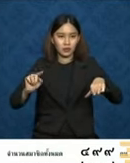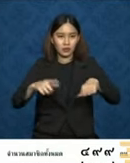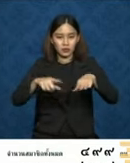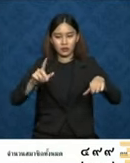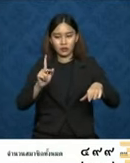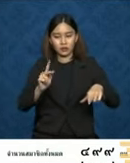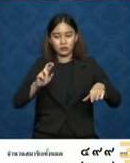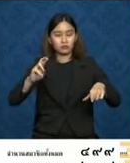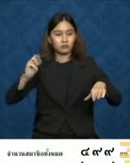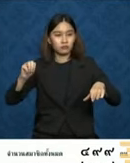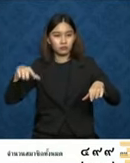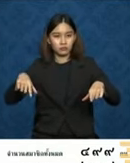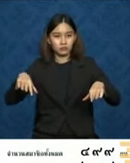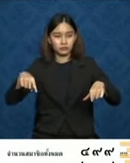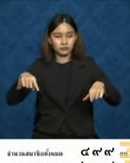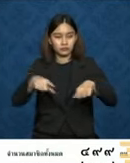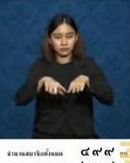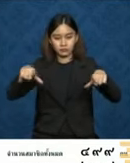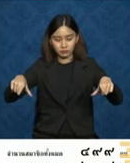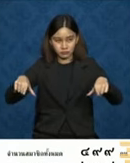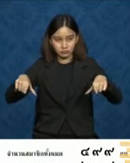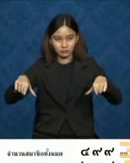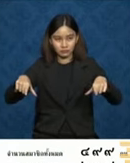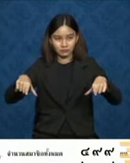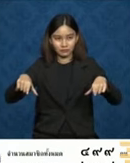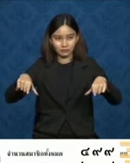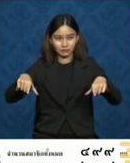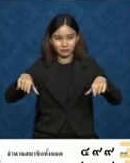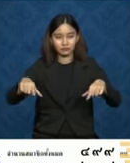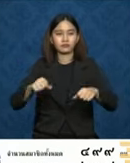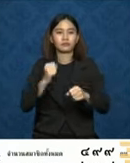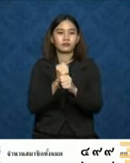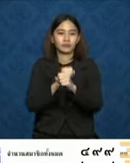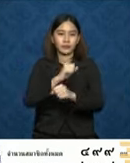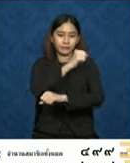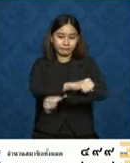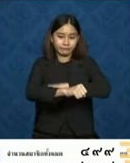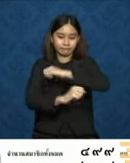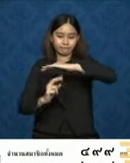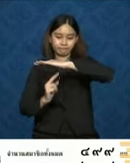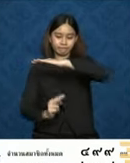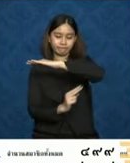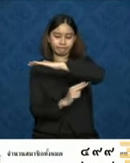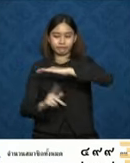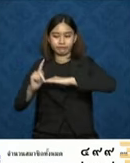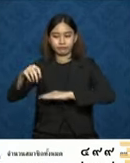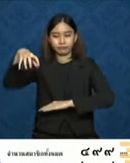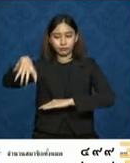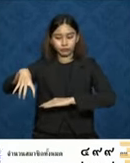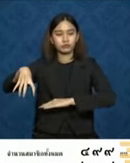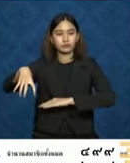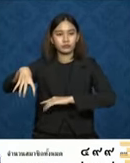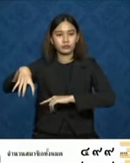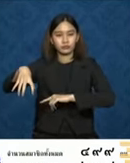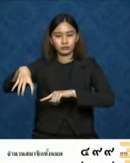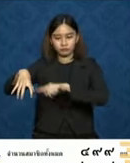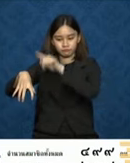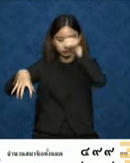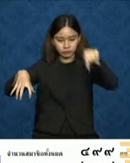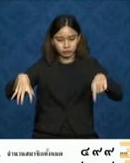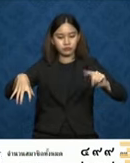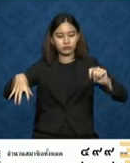กรมนะครับในเรื่องของการตัดอ่าสร้างสะพานนะครับข้ามตำบลอ่าวิสัยใต้กับตำบล